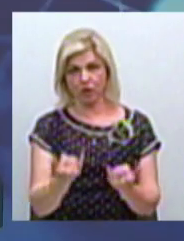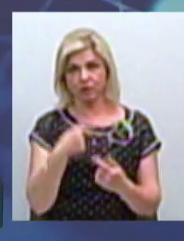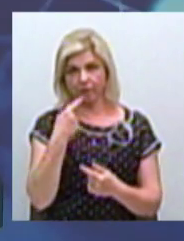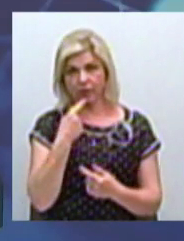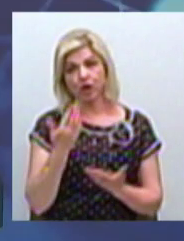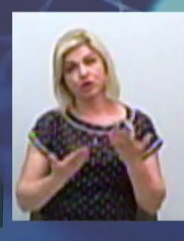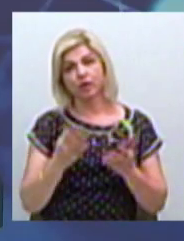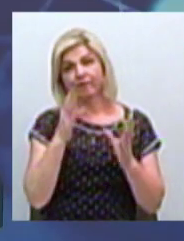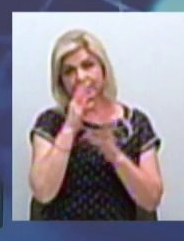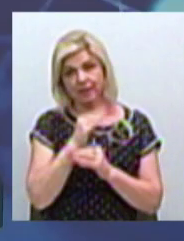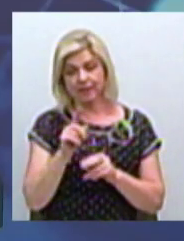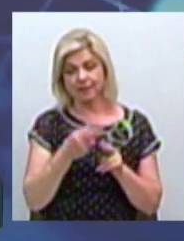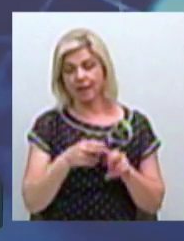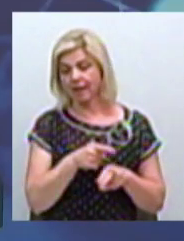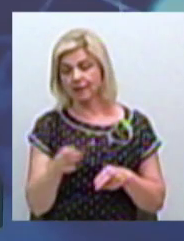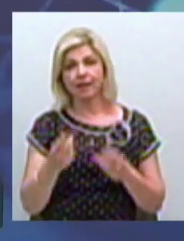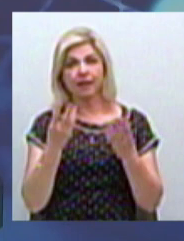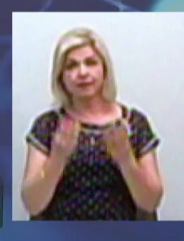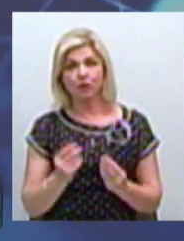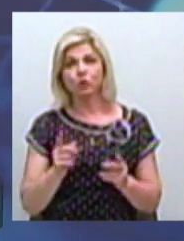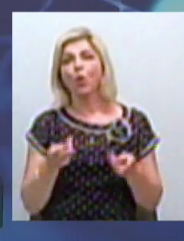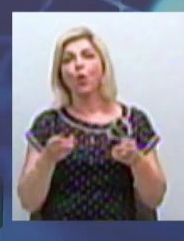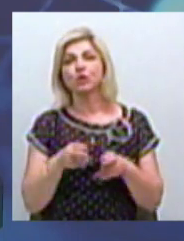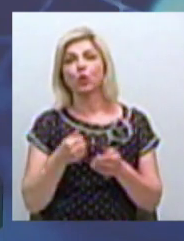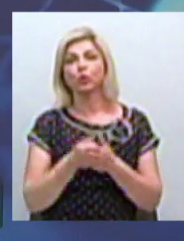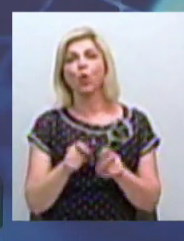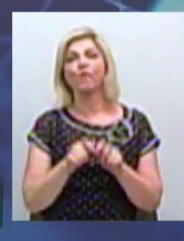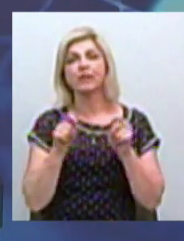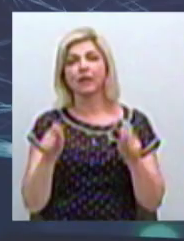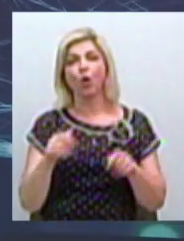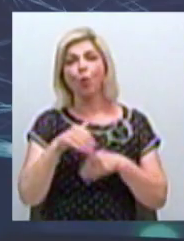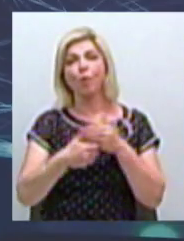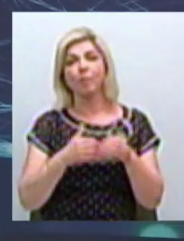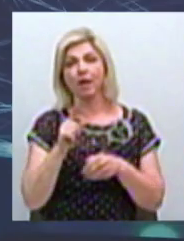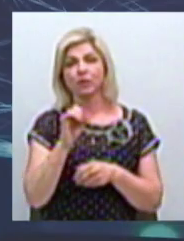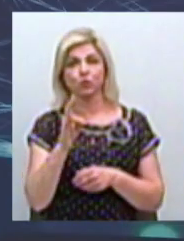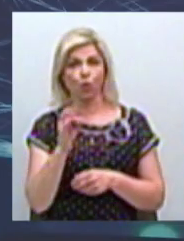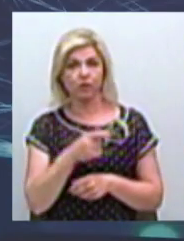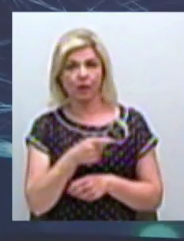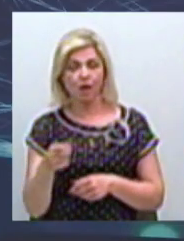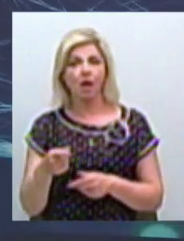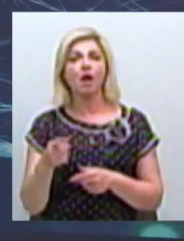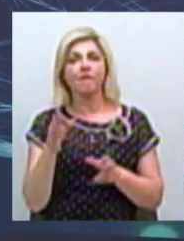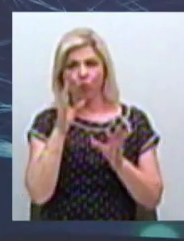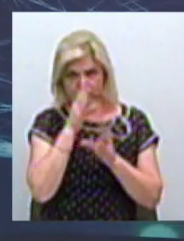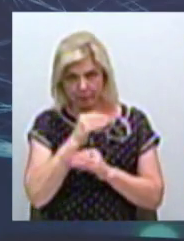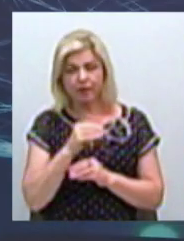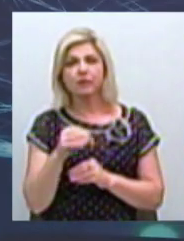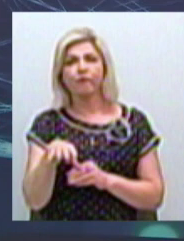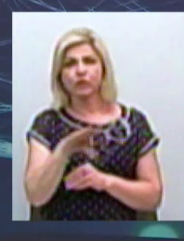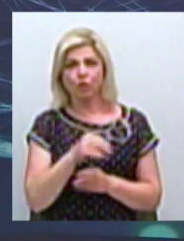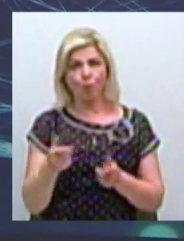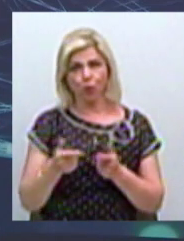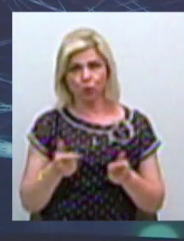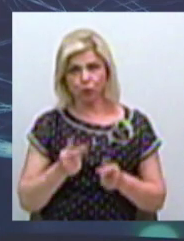за ці дні, які залишились до відкриття купального сезону, завершити усі підготовчі роботи? Ну, дело в том,